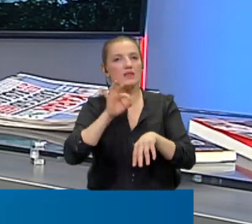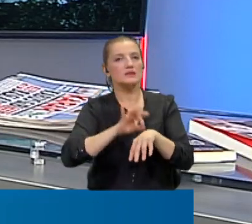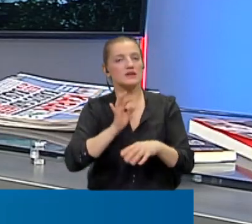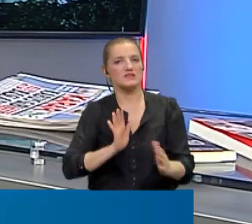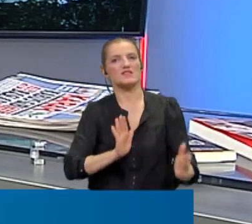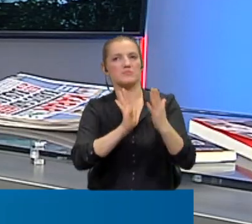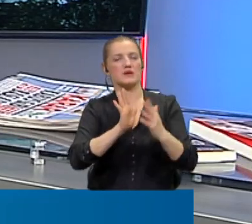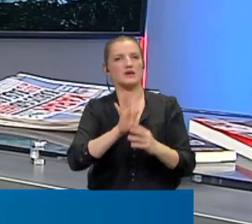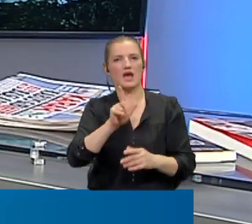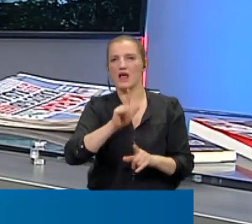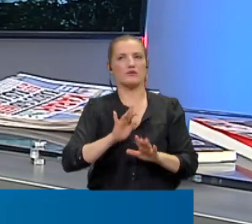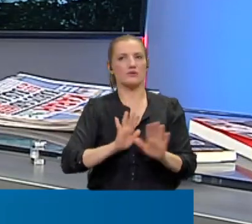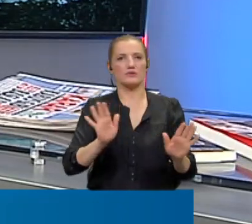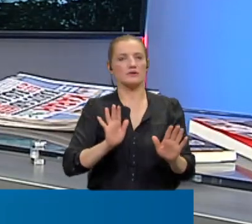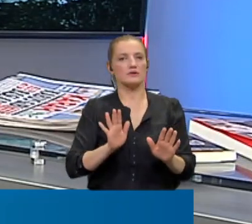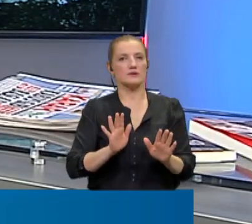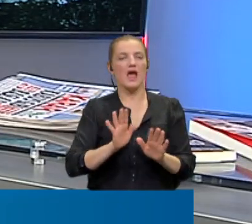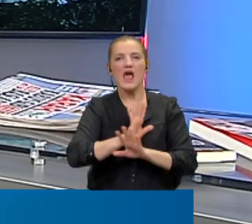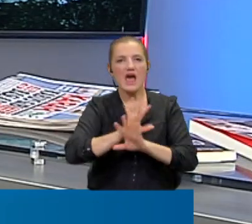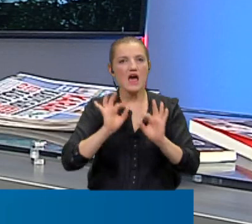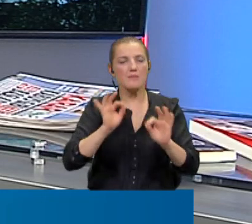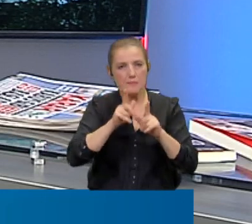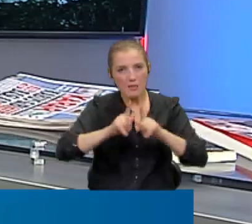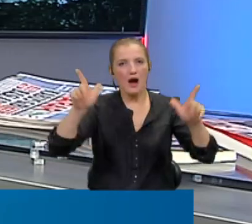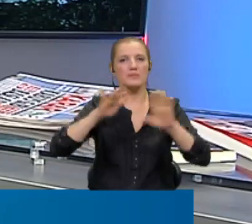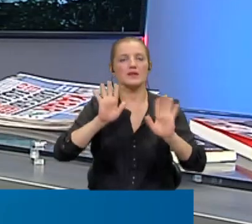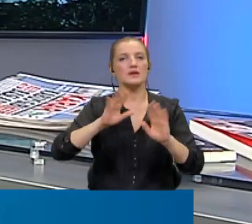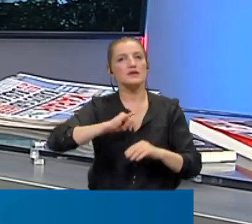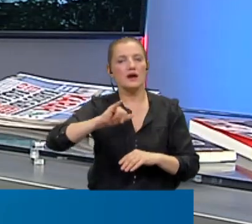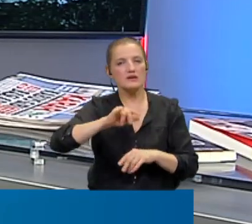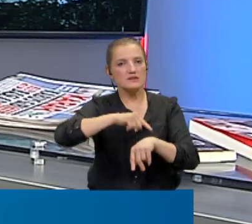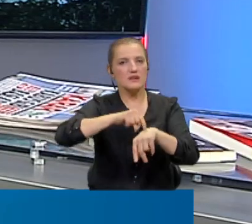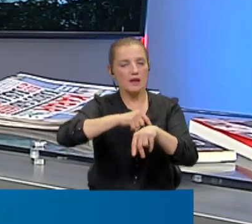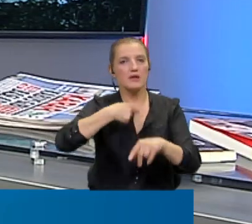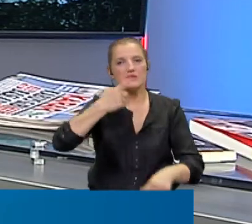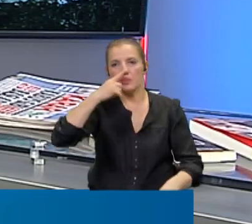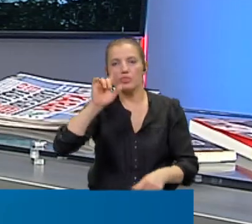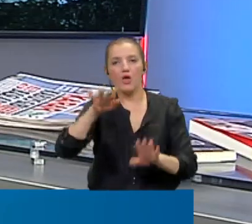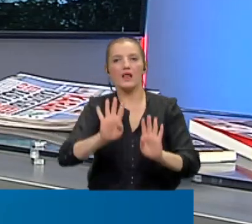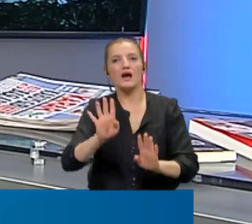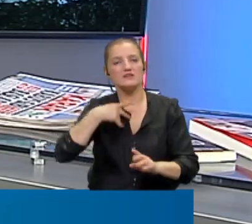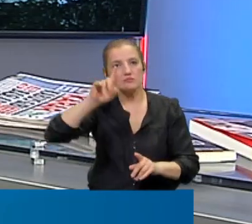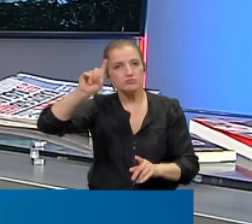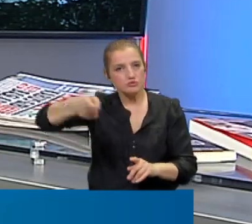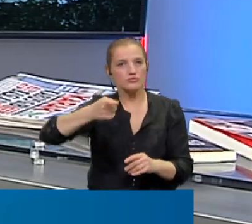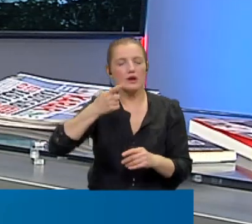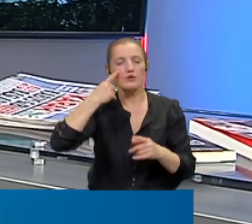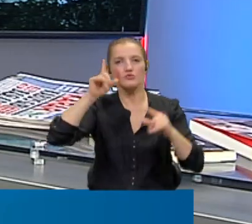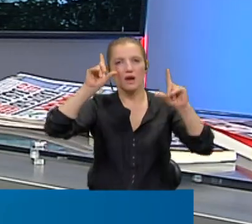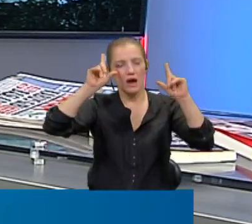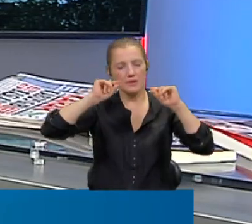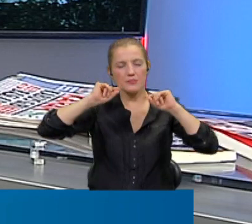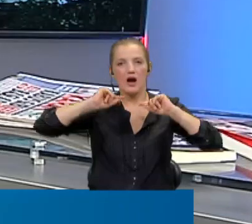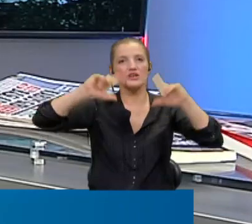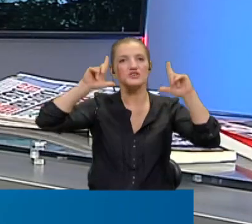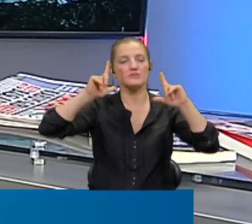tepkiye lüzum yok hemen Ferhan etmeyin yakın zamanda Biz doğalgazı bulduğumuzda ya da gözümüzü kapatıp